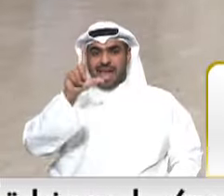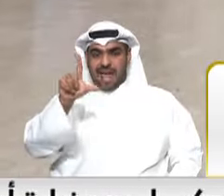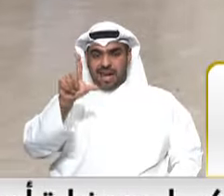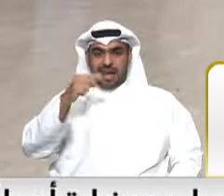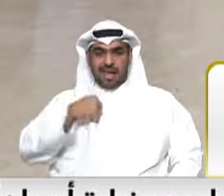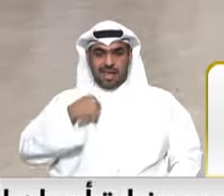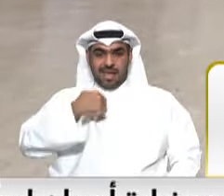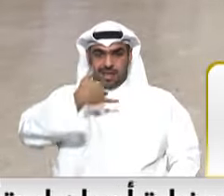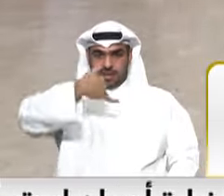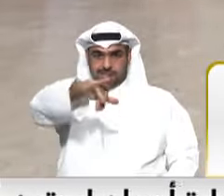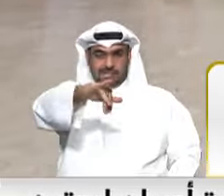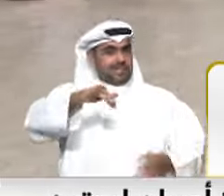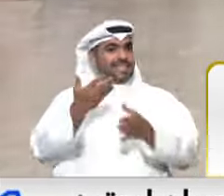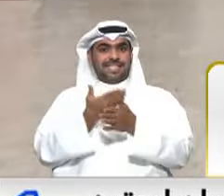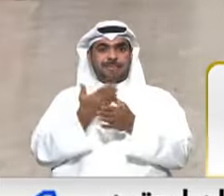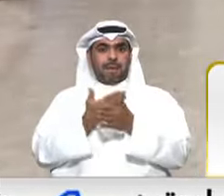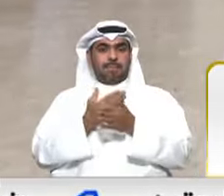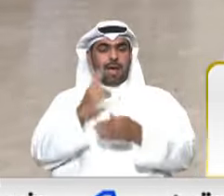أساعد الناس